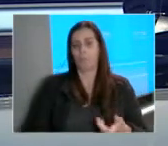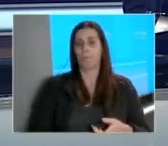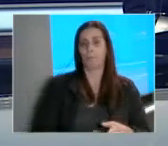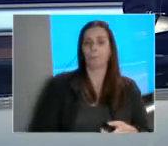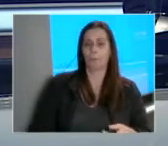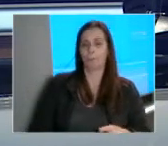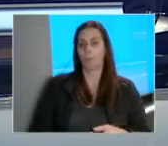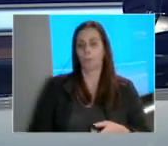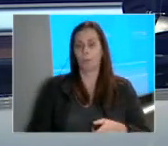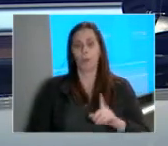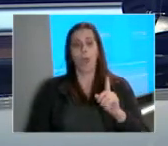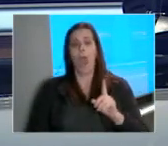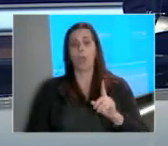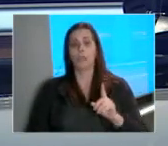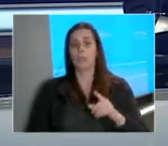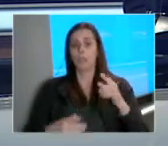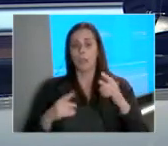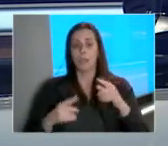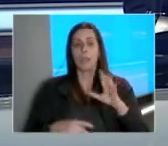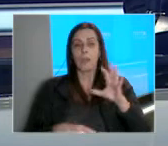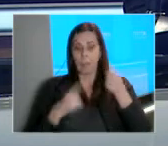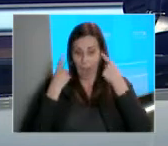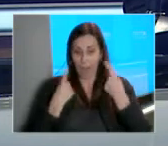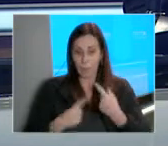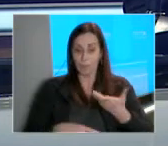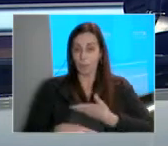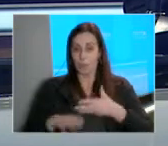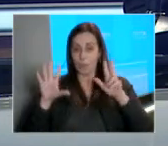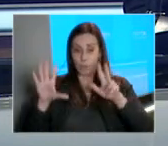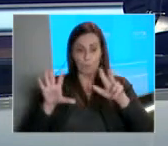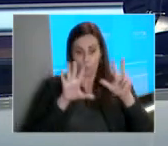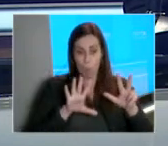אינסופי של בחירות. לא נתנו לי את התוצאה של החרדיות, אבל בהנחה שהחרדיות מקבלות